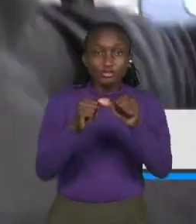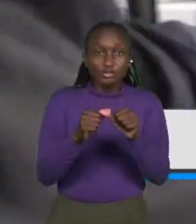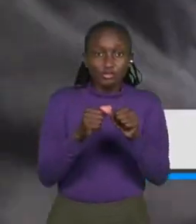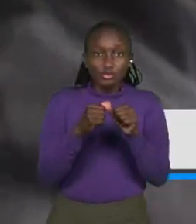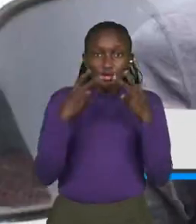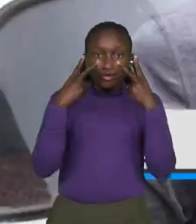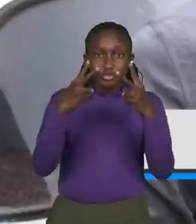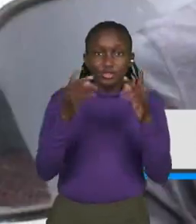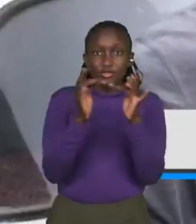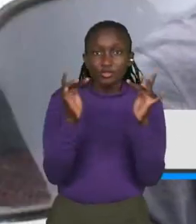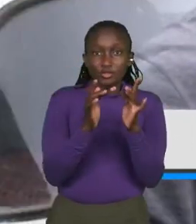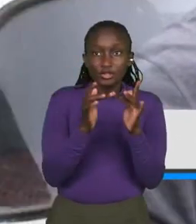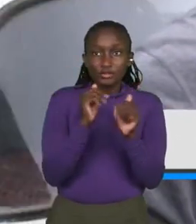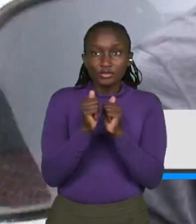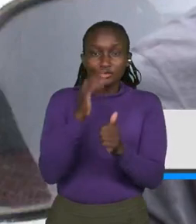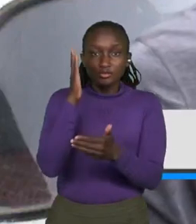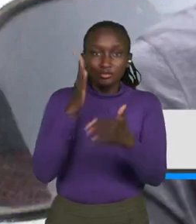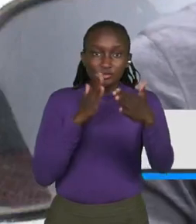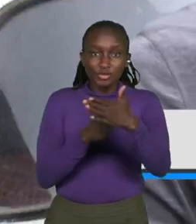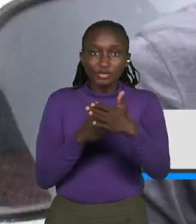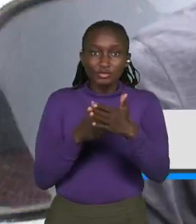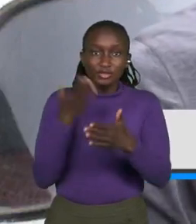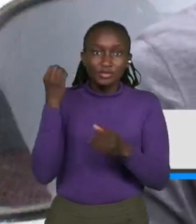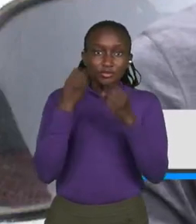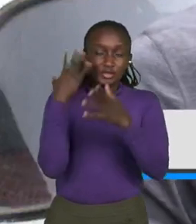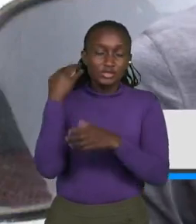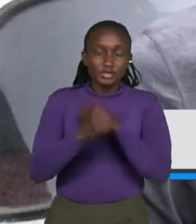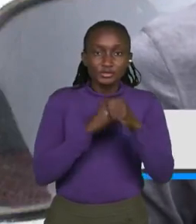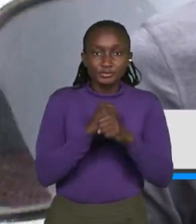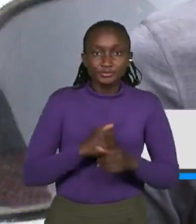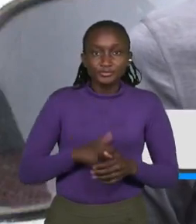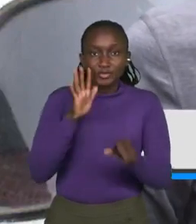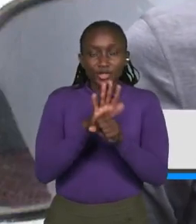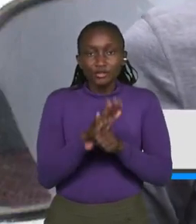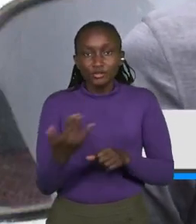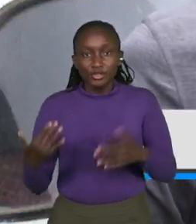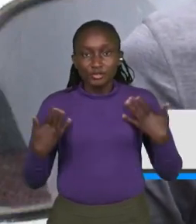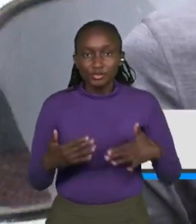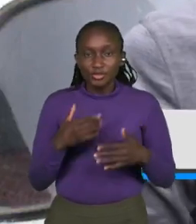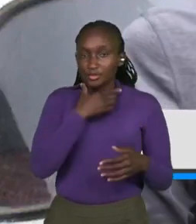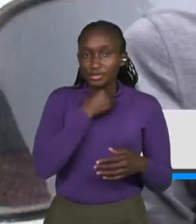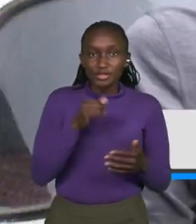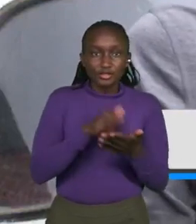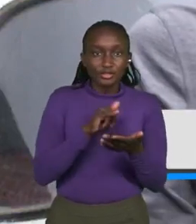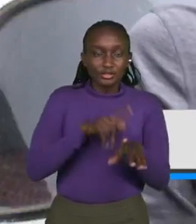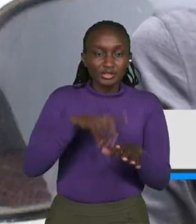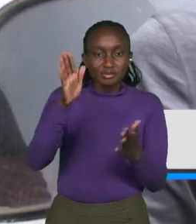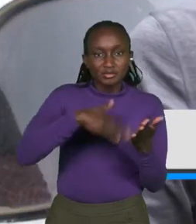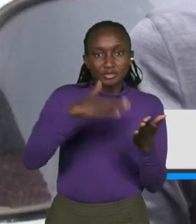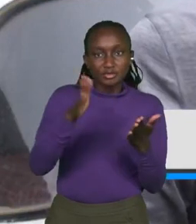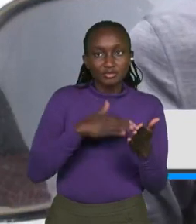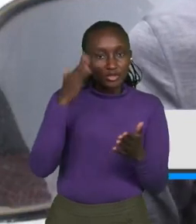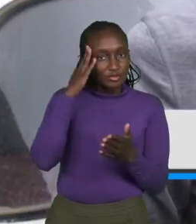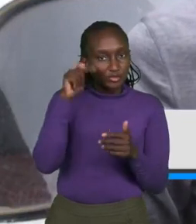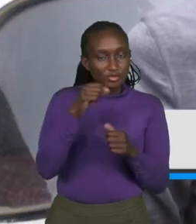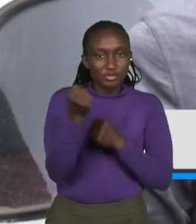ago. ፕላስ ደግሞ ሰውም እንደዚህ ወጣቱም የሚፈልጋል እንደዚህ A lot of young people like it this way when it's pimped. I've known these